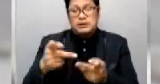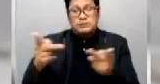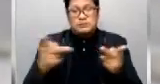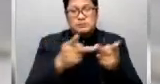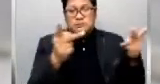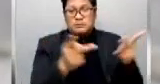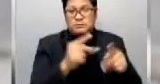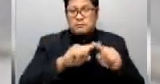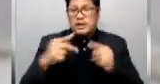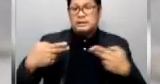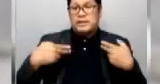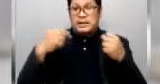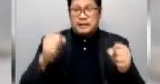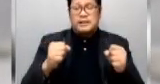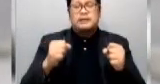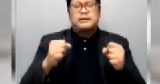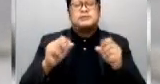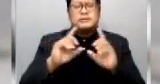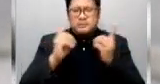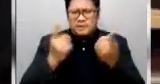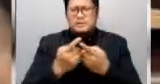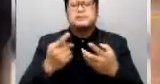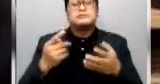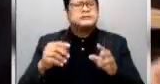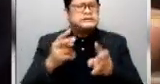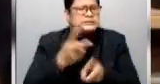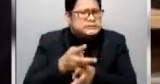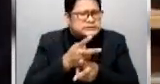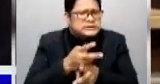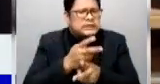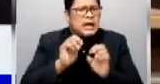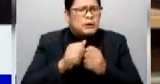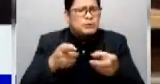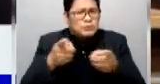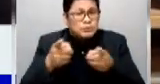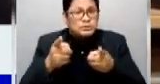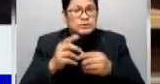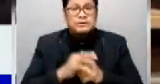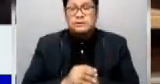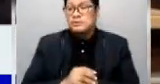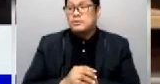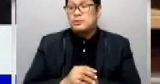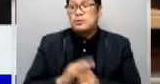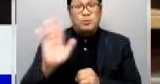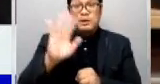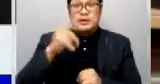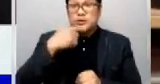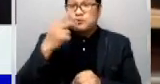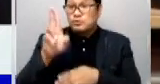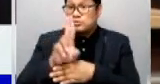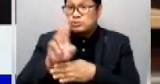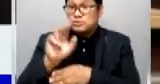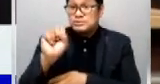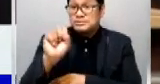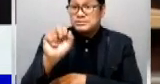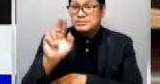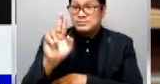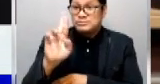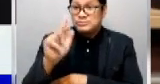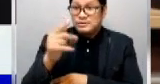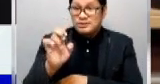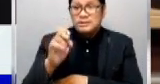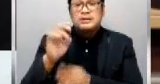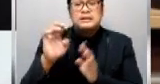maingat sa pagsasalarawan ng pagtaas ng mga kaso. Let us not use the word surge because natatakot ang mga tao pag naririnig nila